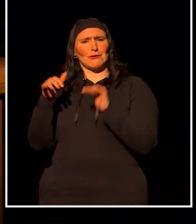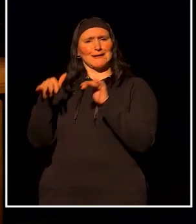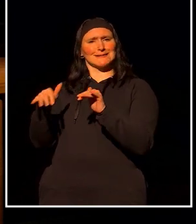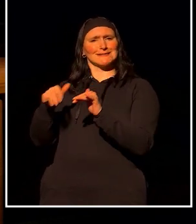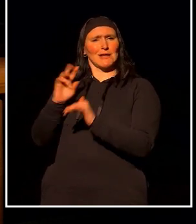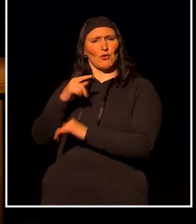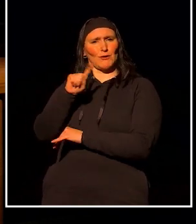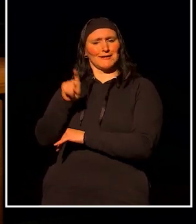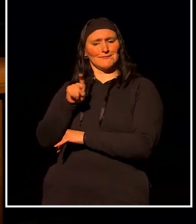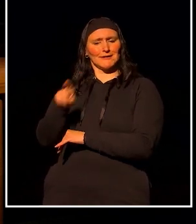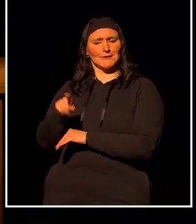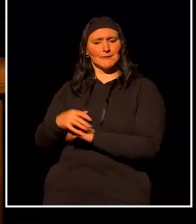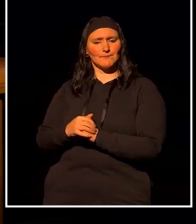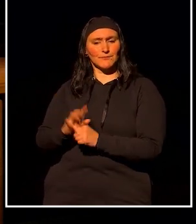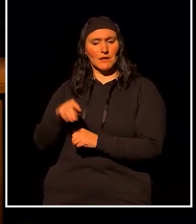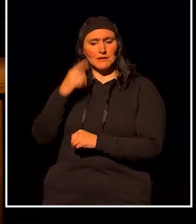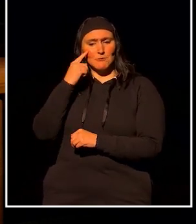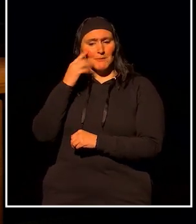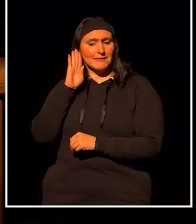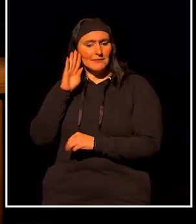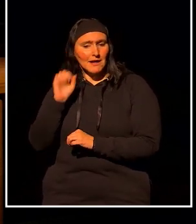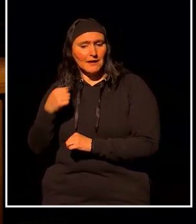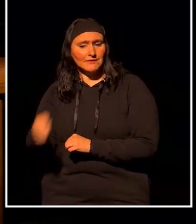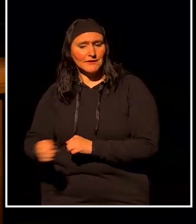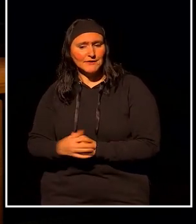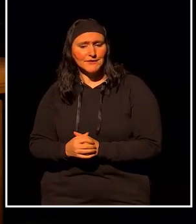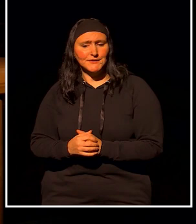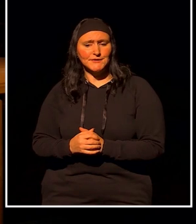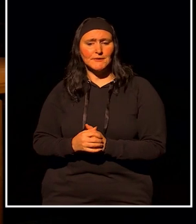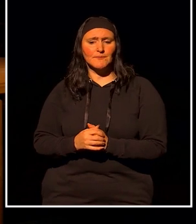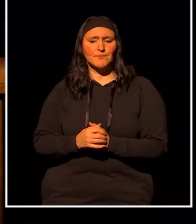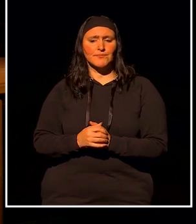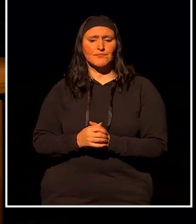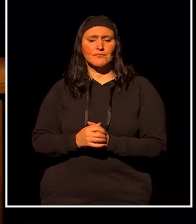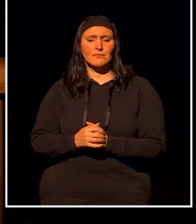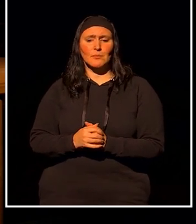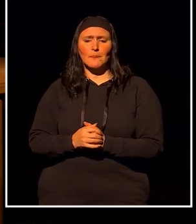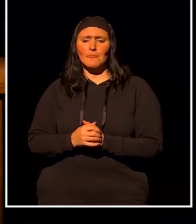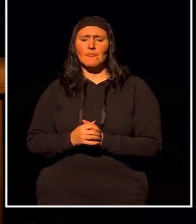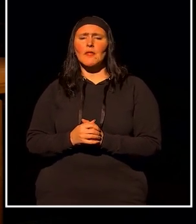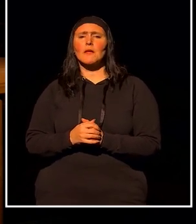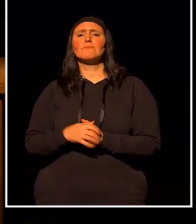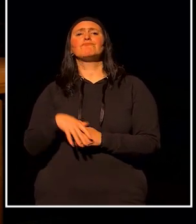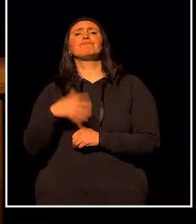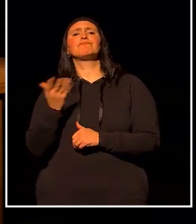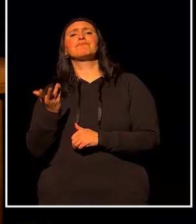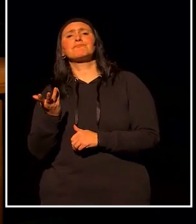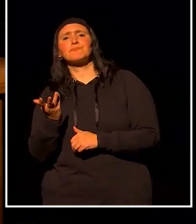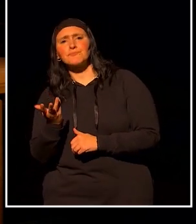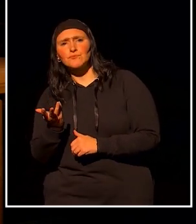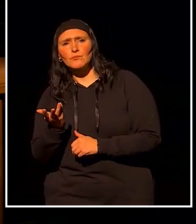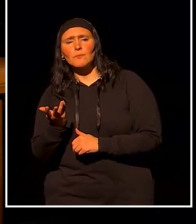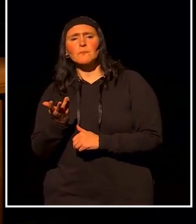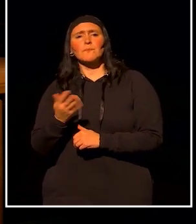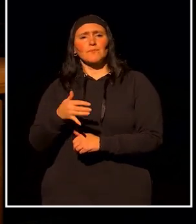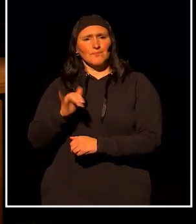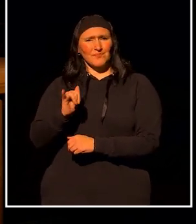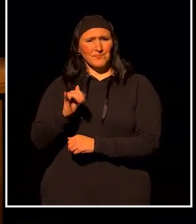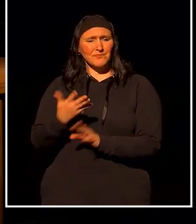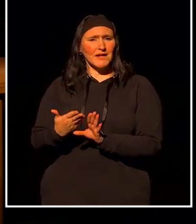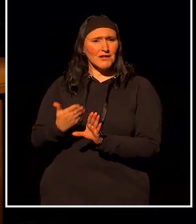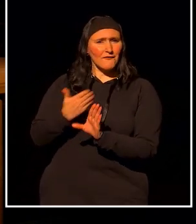Wir hören dich gerade nicht. Das auch, was ihr vorher auch in der vorigen